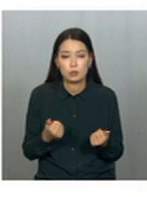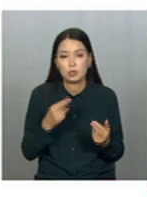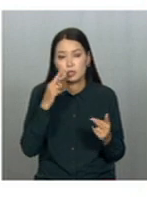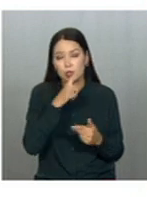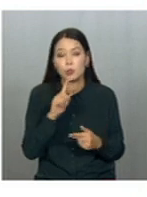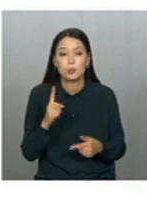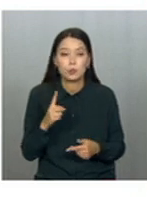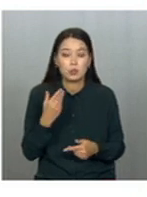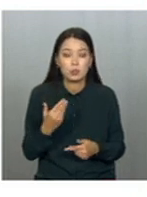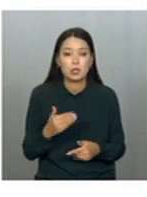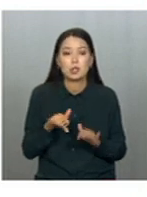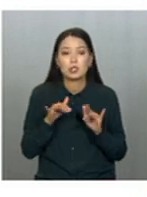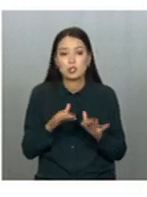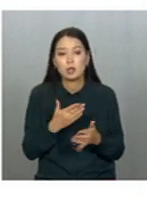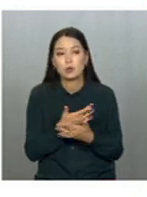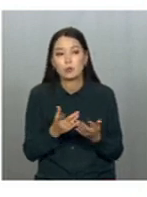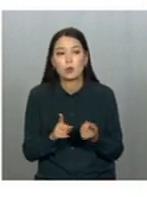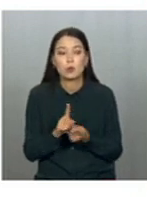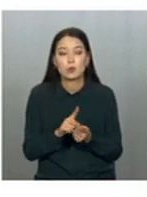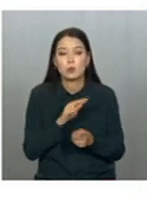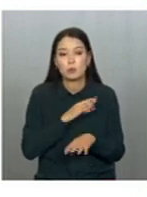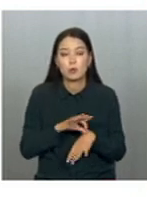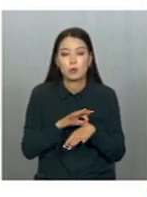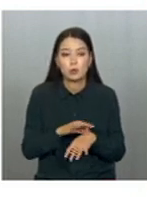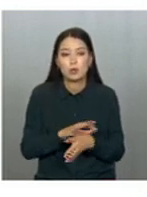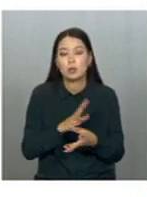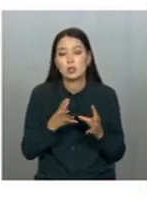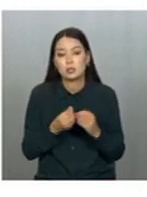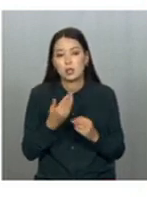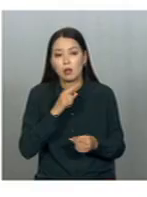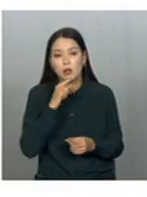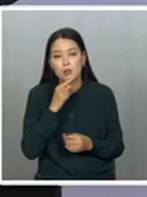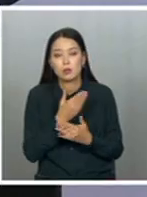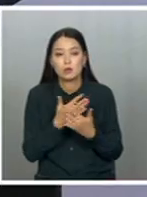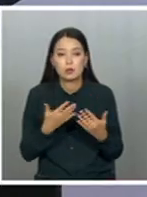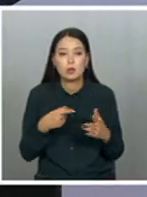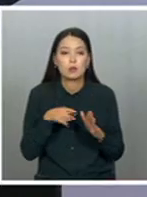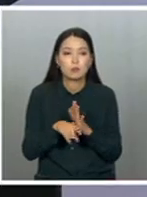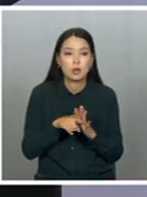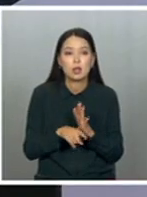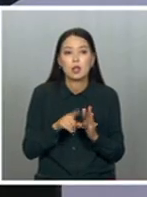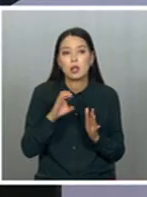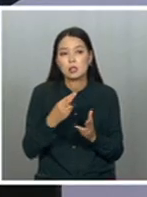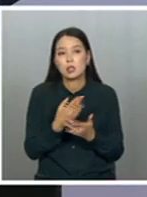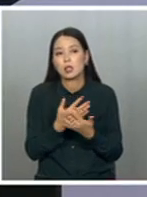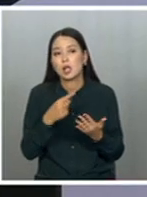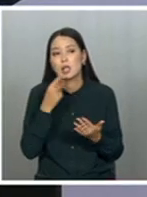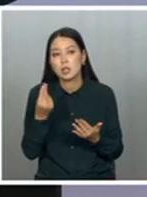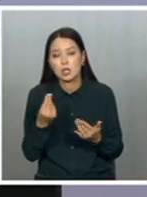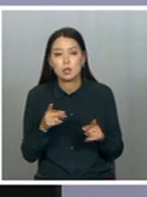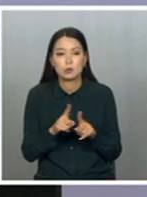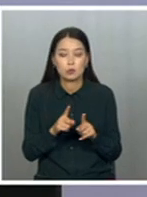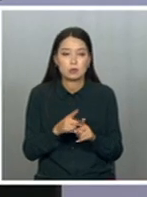жауап. Неге? Өйткені шаруашылықты жүргізу барысында біз керісінше жоспарлы экономикадан тәуелсіздіктің алғашқы жылдарында нарықтық экономикаға өткен